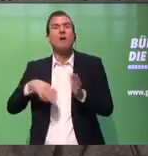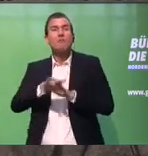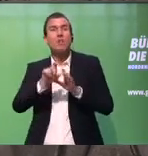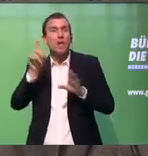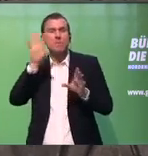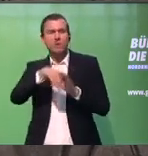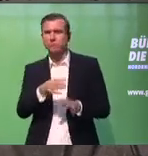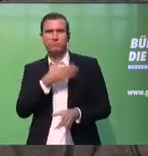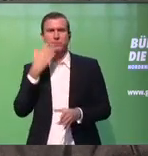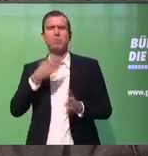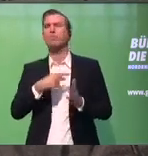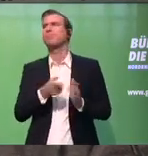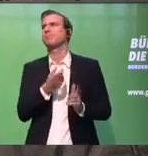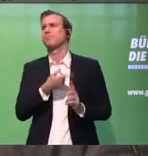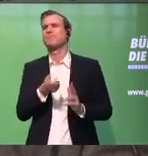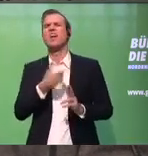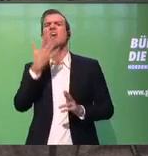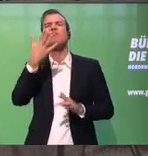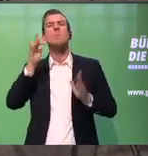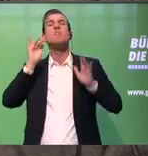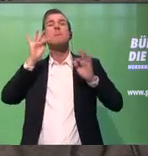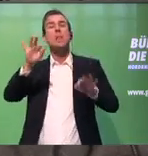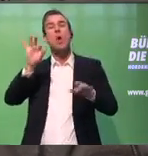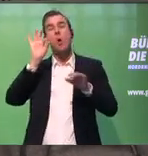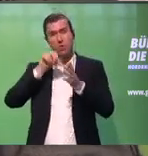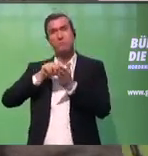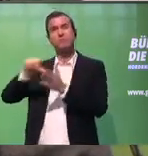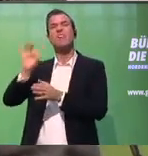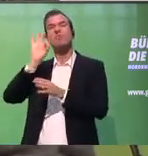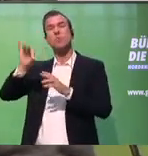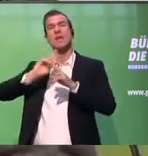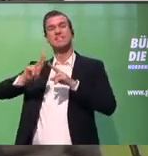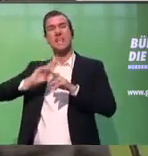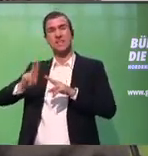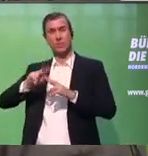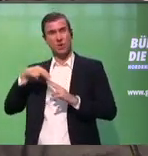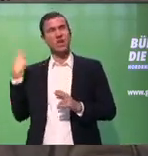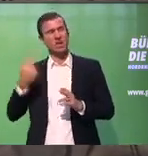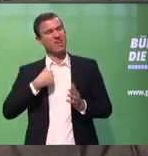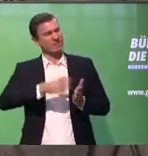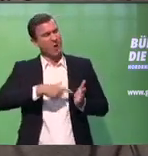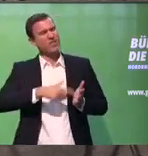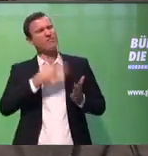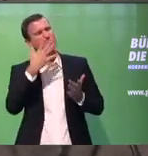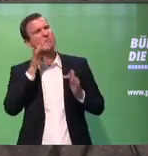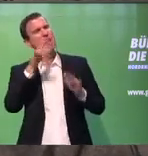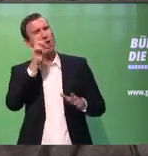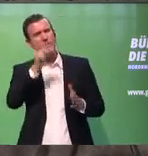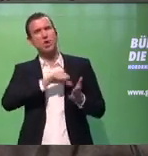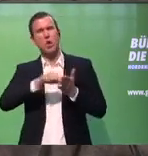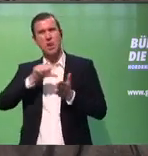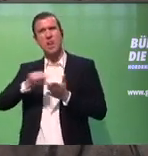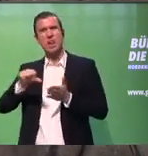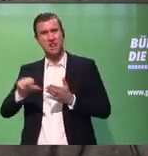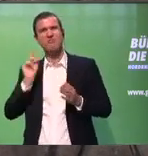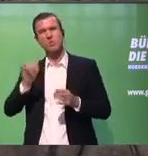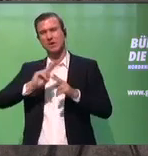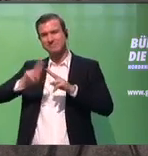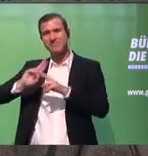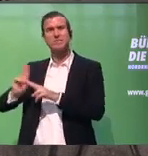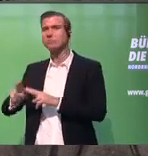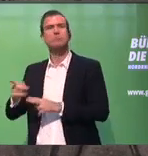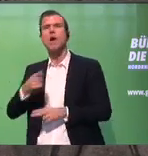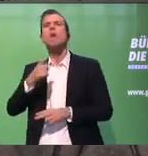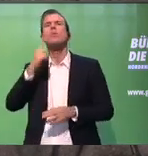auftaucht. 5 Millionen für Sanierungen, die wir ja auch immer eingefordert haben, mehr Geld in die Sanierungen, sind aber